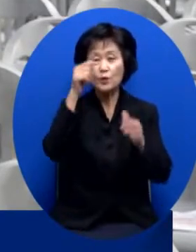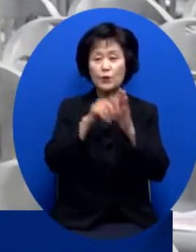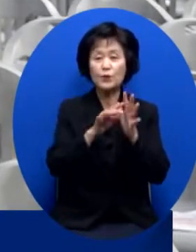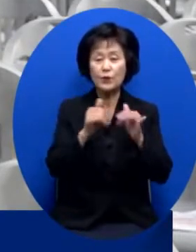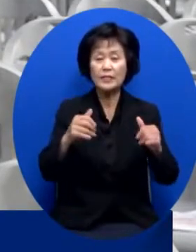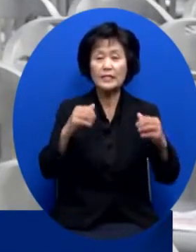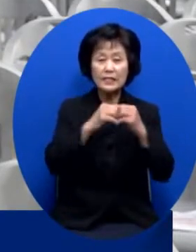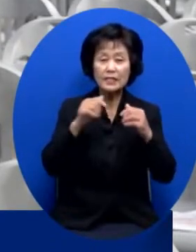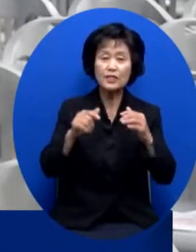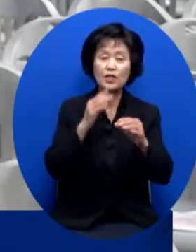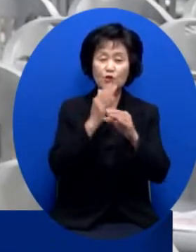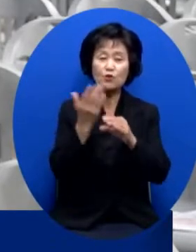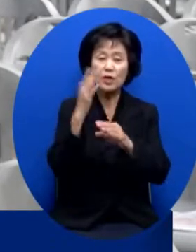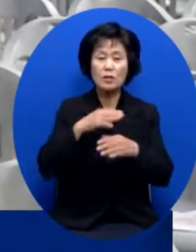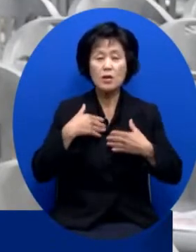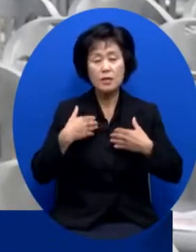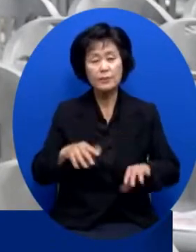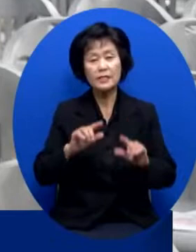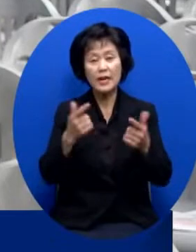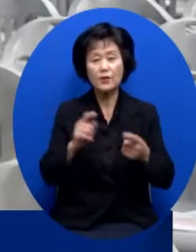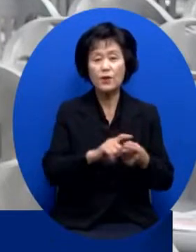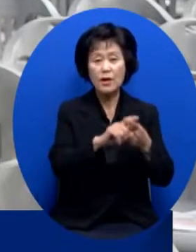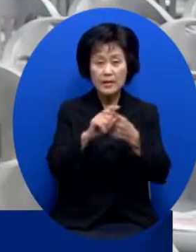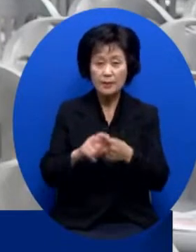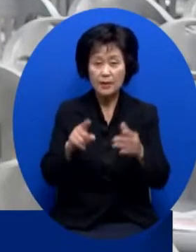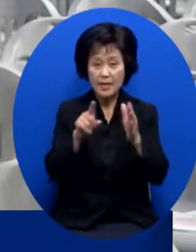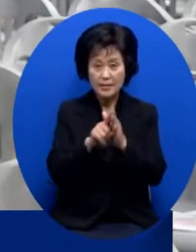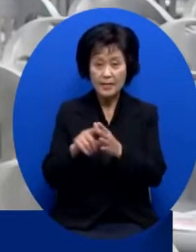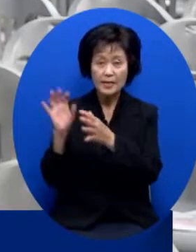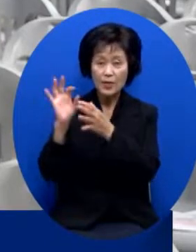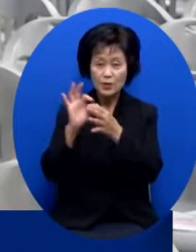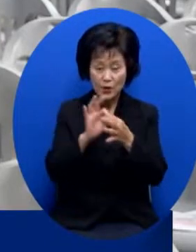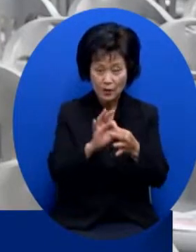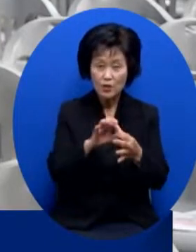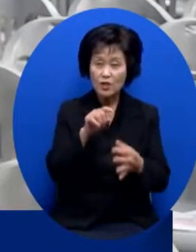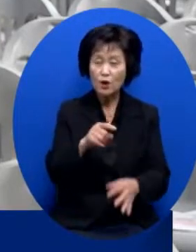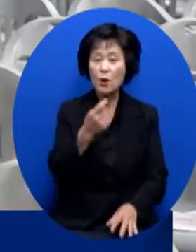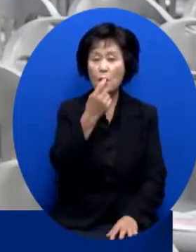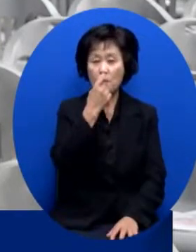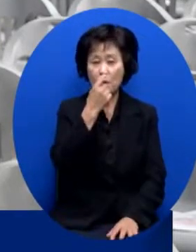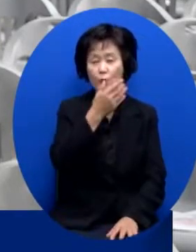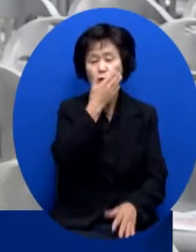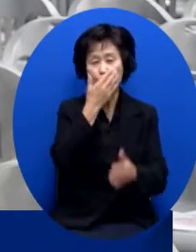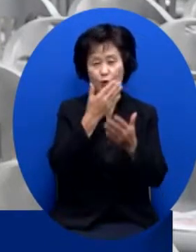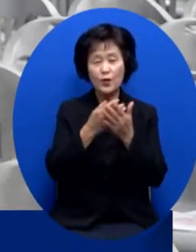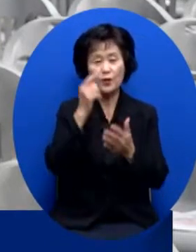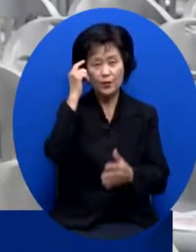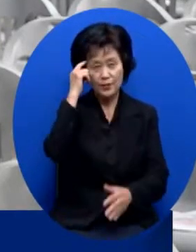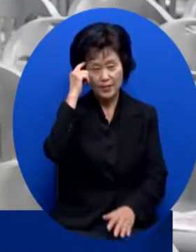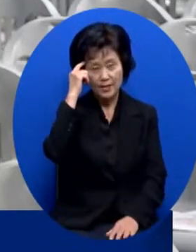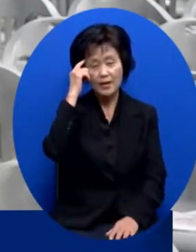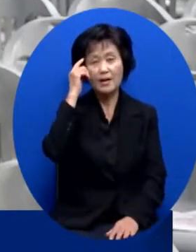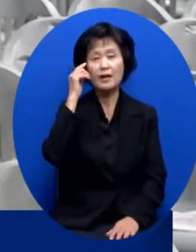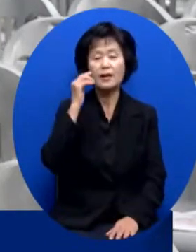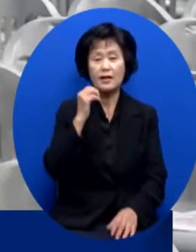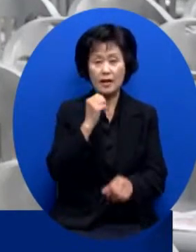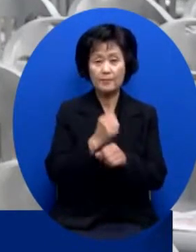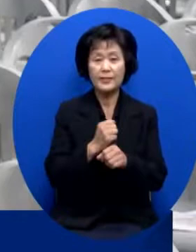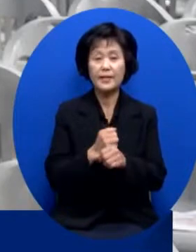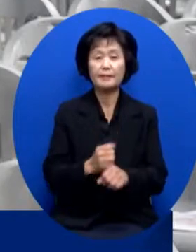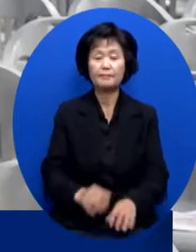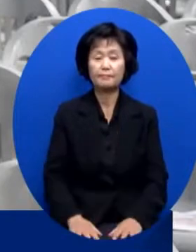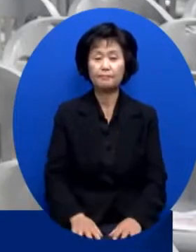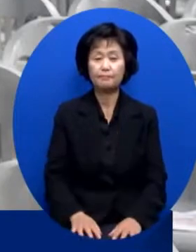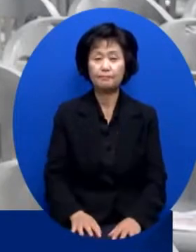that struggling for the war for 8 years, it is important. It was important to learn how do you Christians